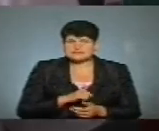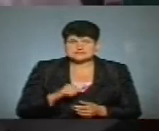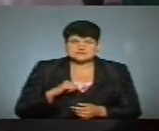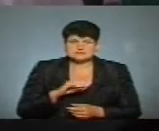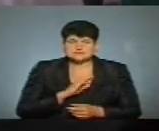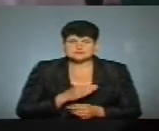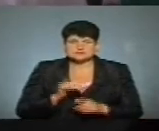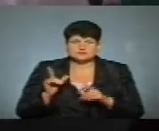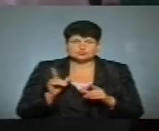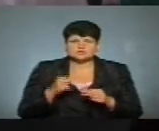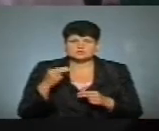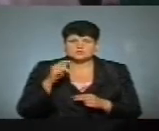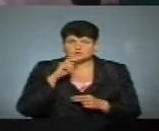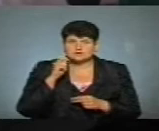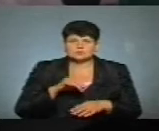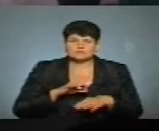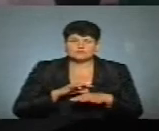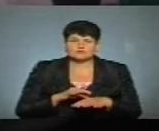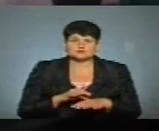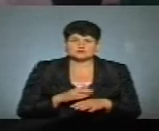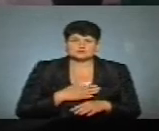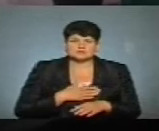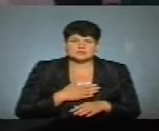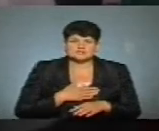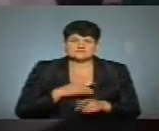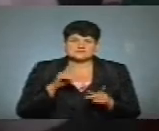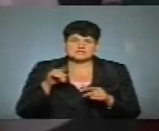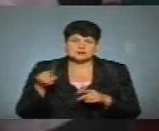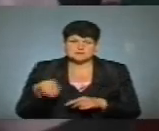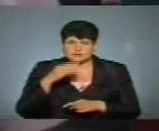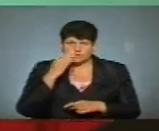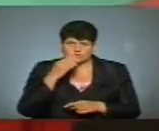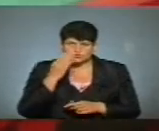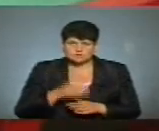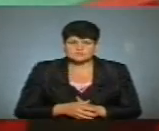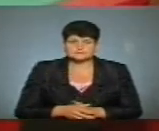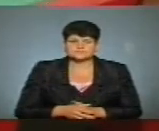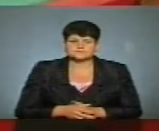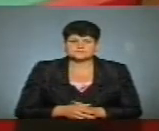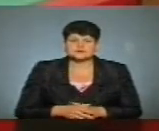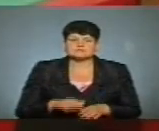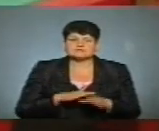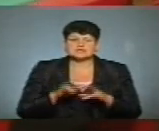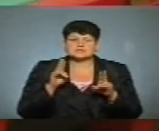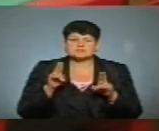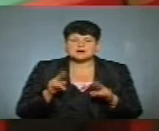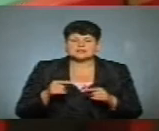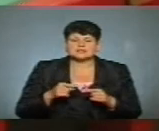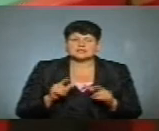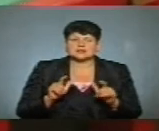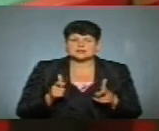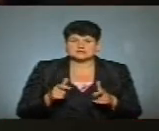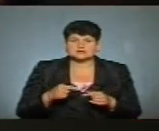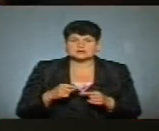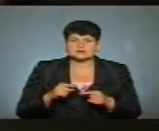поїдуть на чемпіонат України, який проводиться назавжди в Закарпатті, в Ужгороді. За дотриманням правил та карантинних вимог під